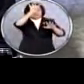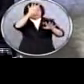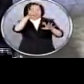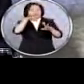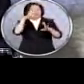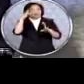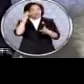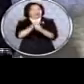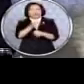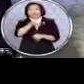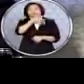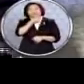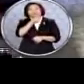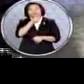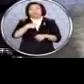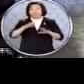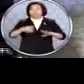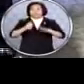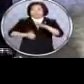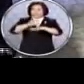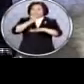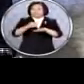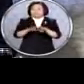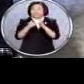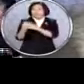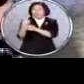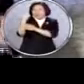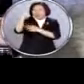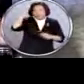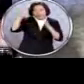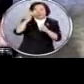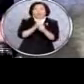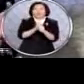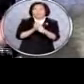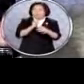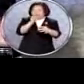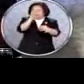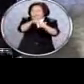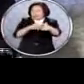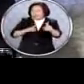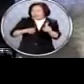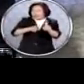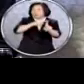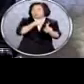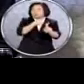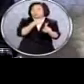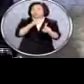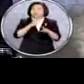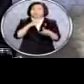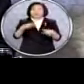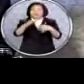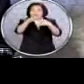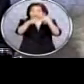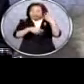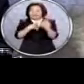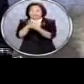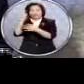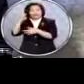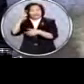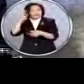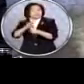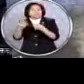常不足，所以我们上任之后的拼了老命来做，但是有一些东西呢，我们因为各种条件还没有办法让大家满意，